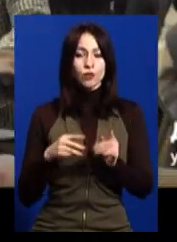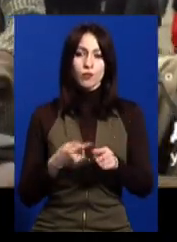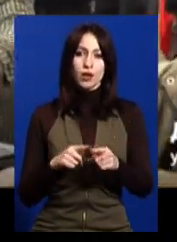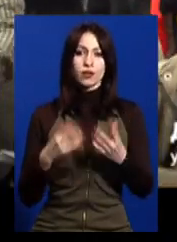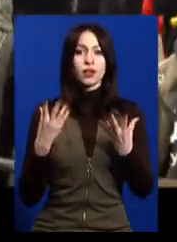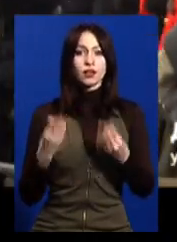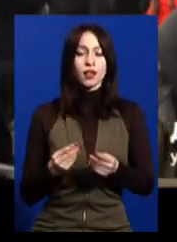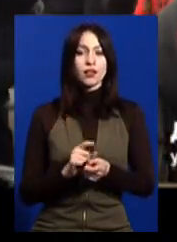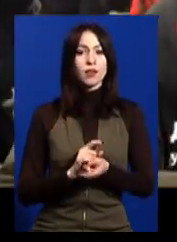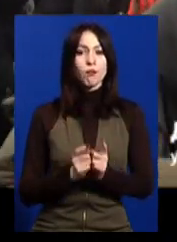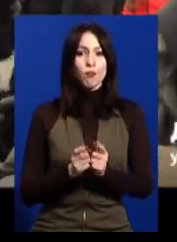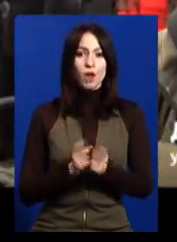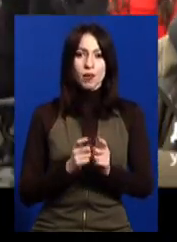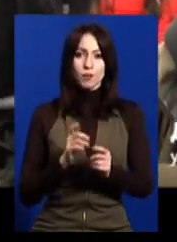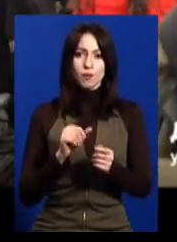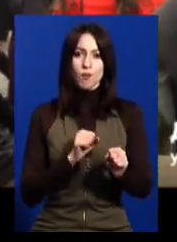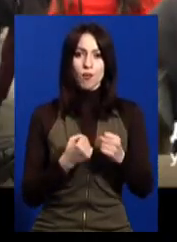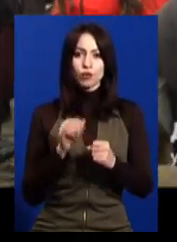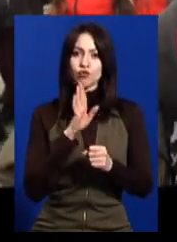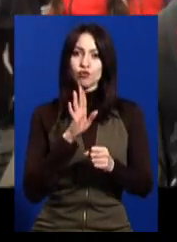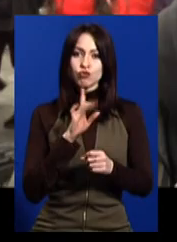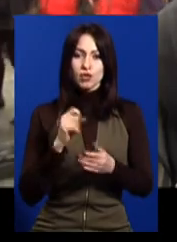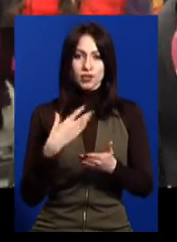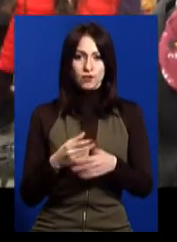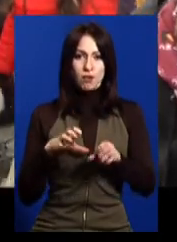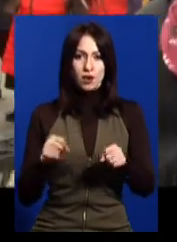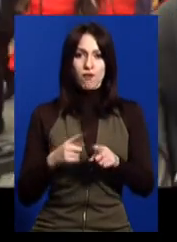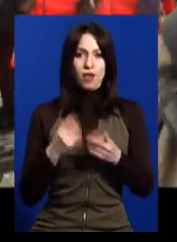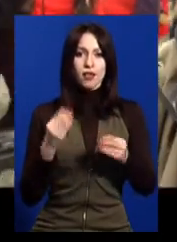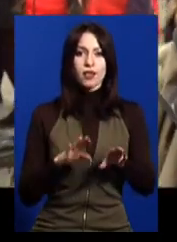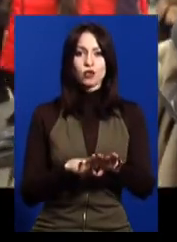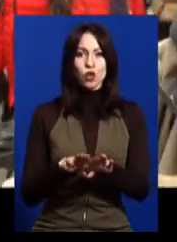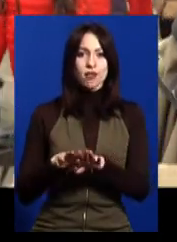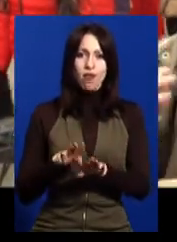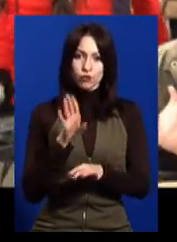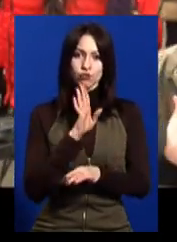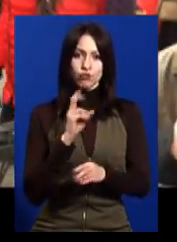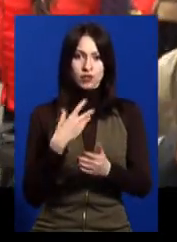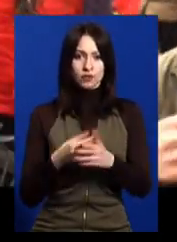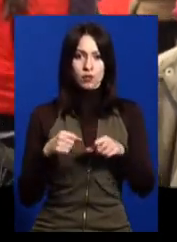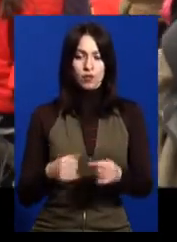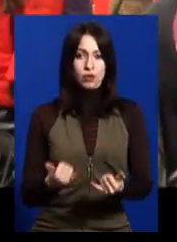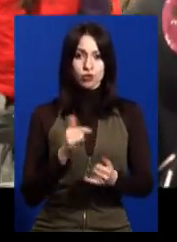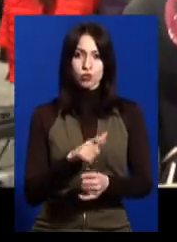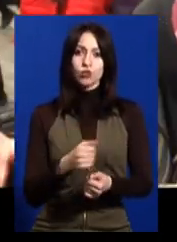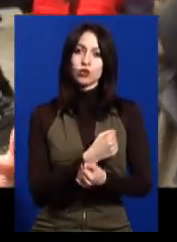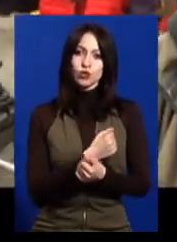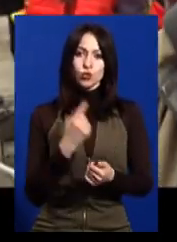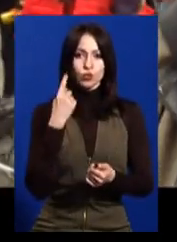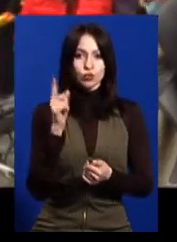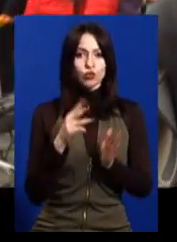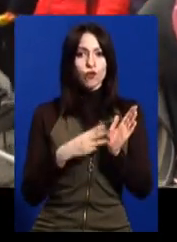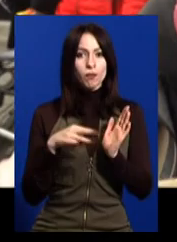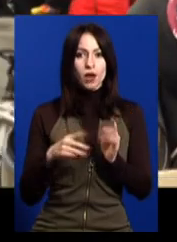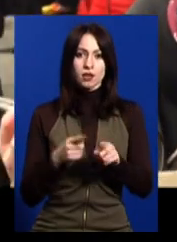День 8 березня – це день боротьби жінок за свої права. Це день солідарності жінок за ці права. Нині, на жаль, люди думають, що 8 березня – це